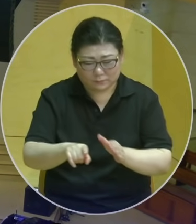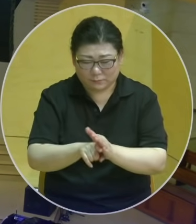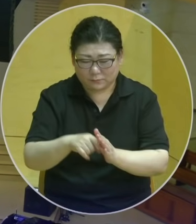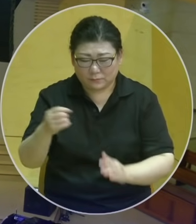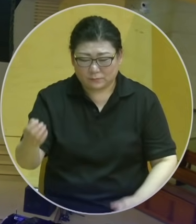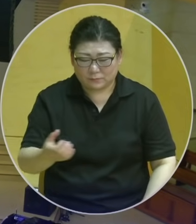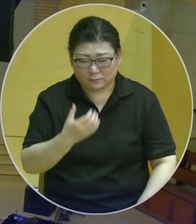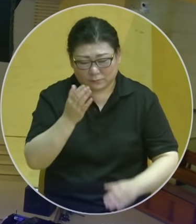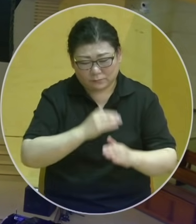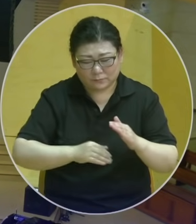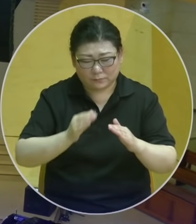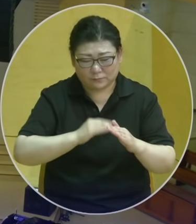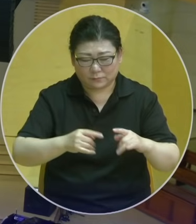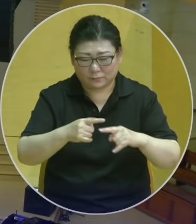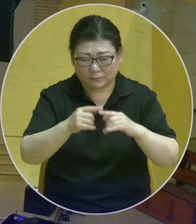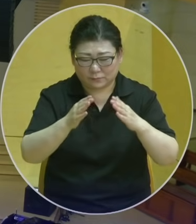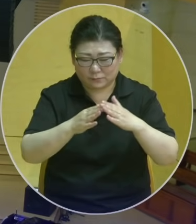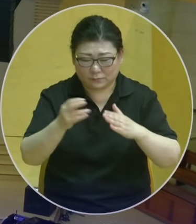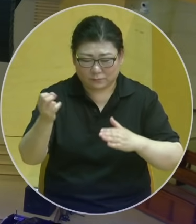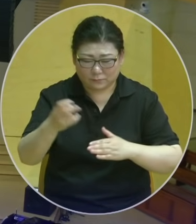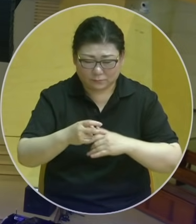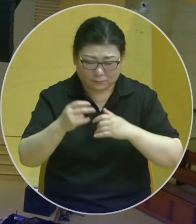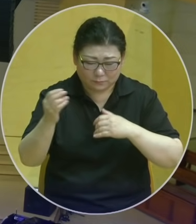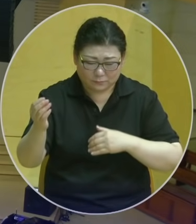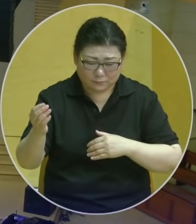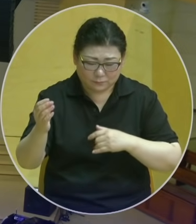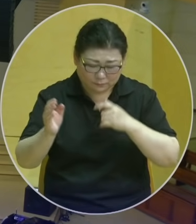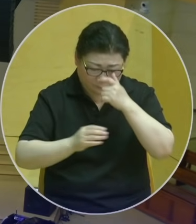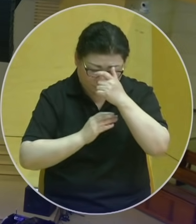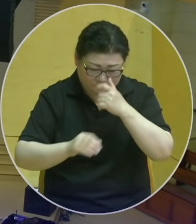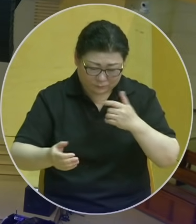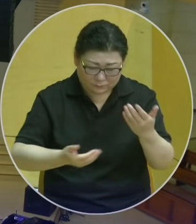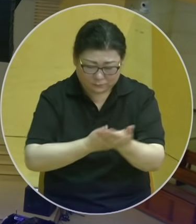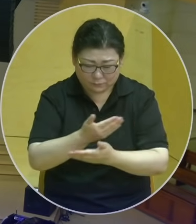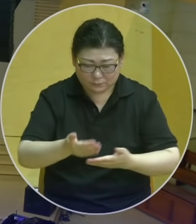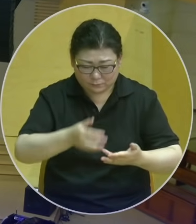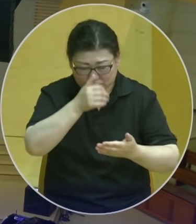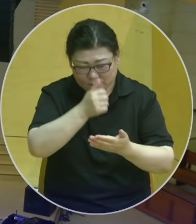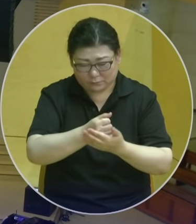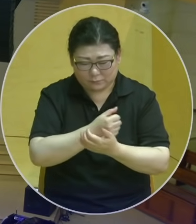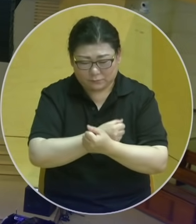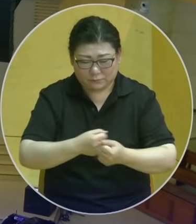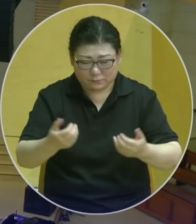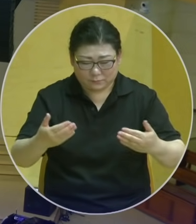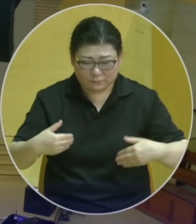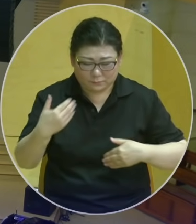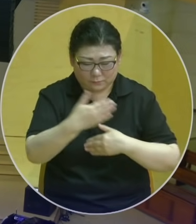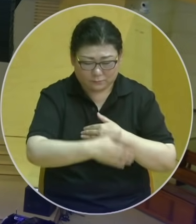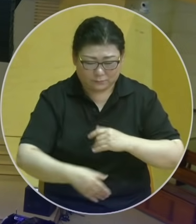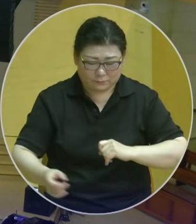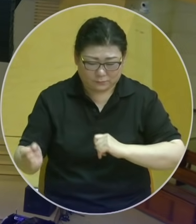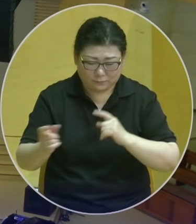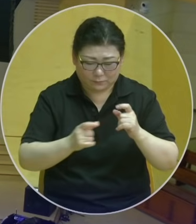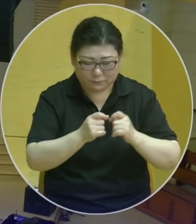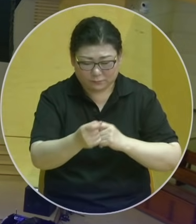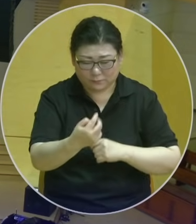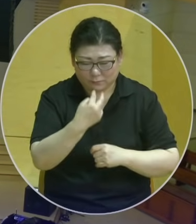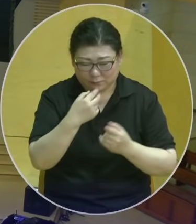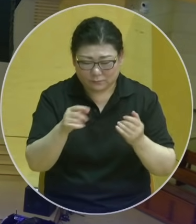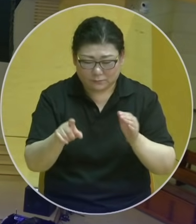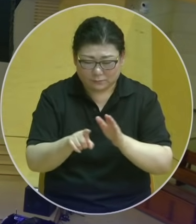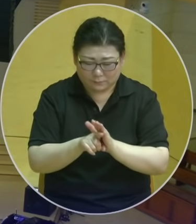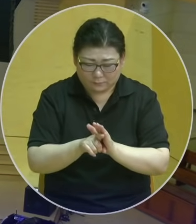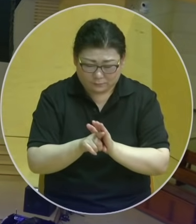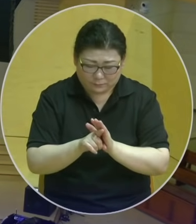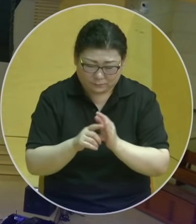성령을 믿으며 거룩한 공교회와 성도의 교제와 죄를 용서받는 것과 몸의 부활과